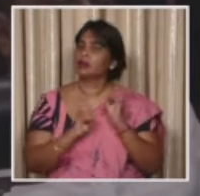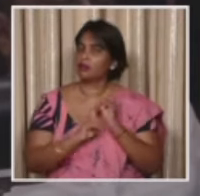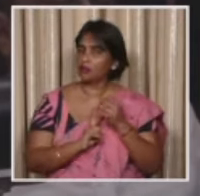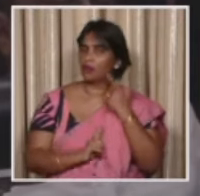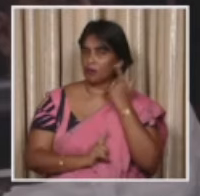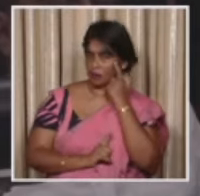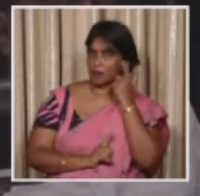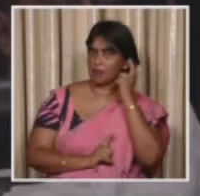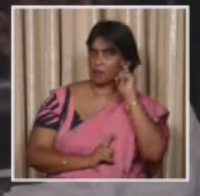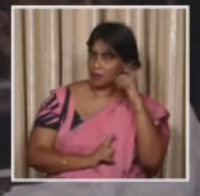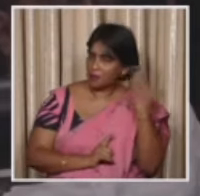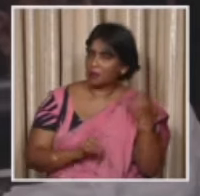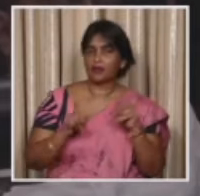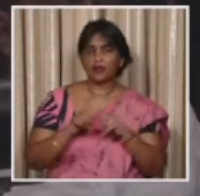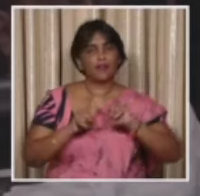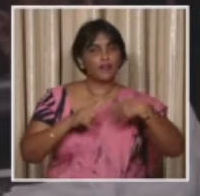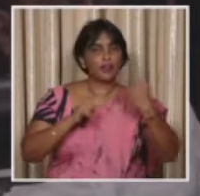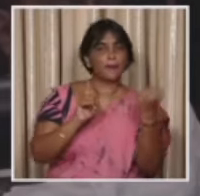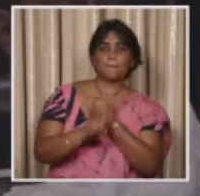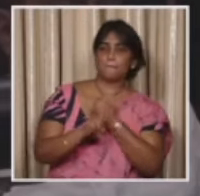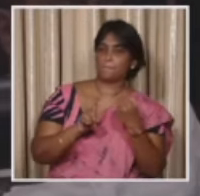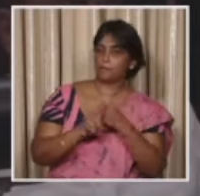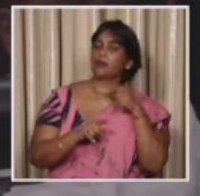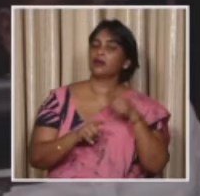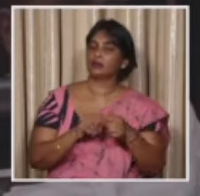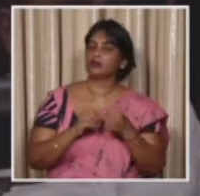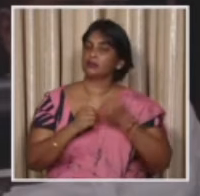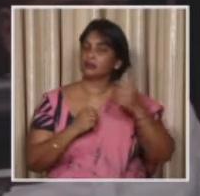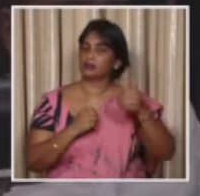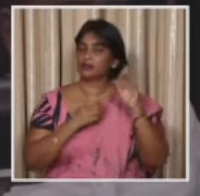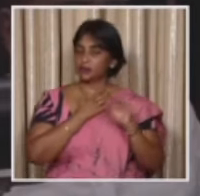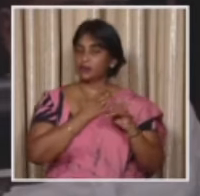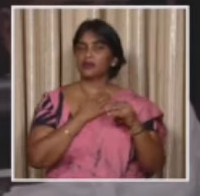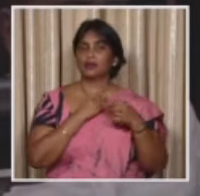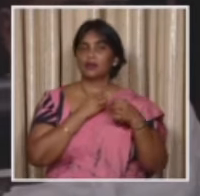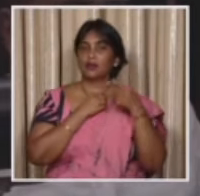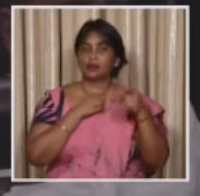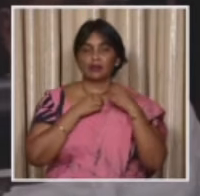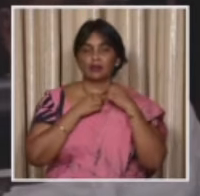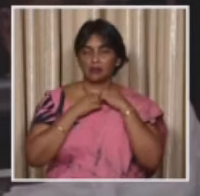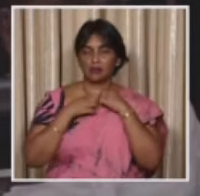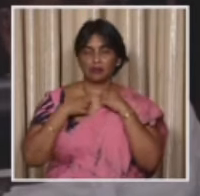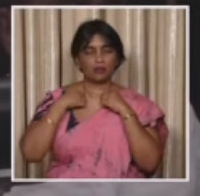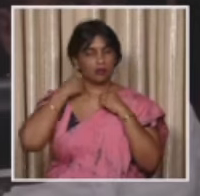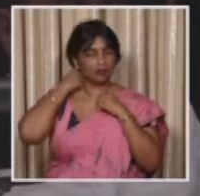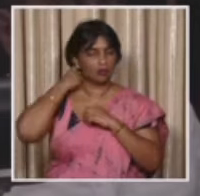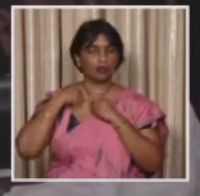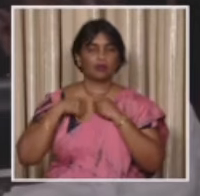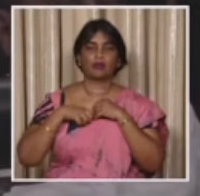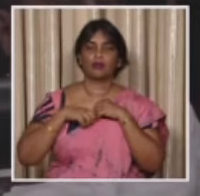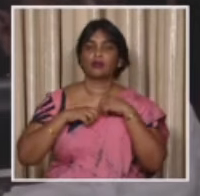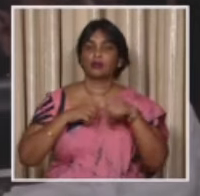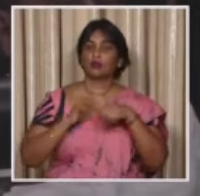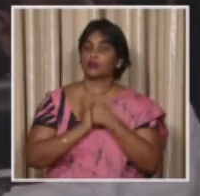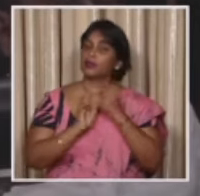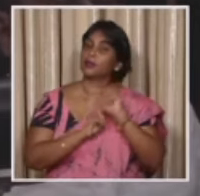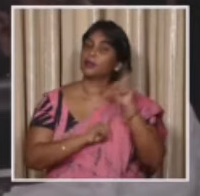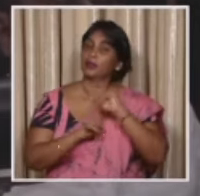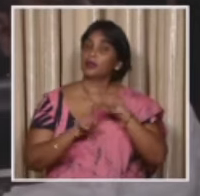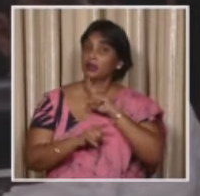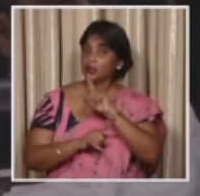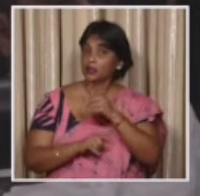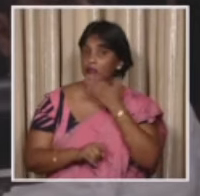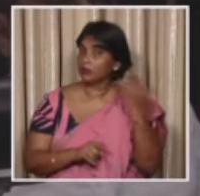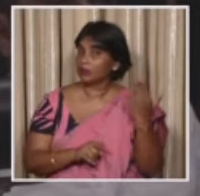හෝ නොදැන හෝ නැත්තම් වෙනත් බලපෑමක් මත මේක ඉදිරි කාලයේදී සිද්ධ වෙන්නේ නැහැ කියන එක මේ උත්තරීතර පාර්ලිමේන්තු තුල කියන්න